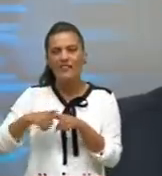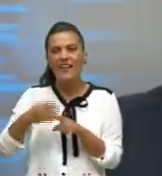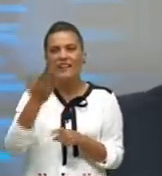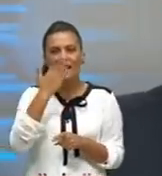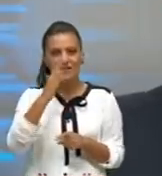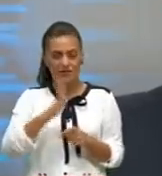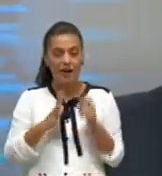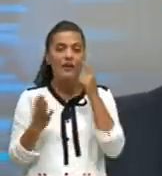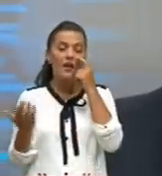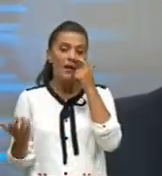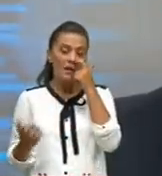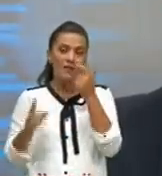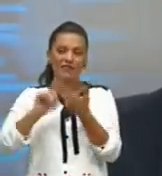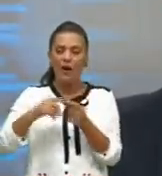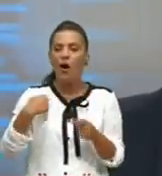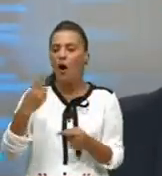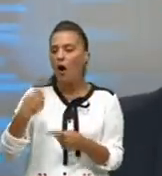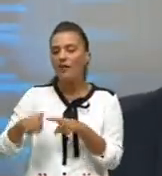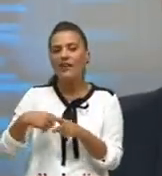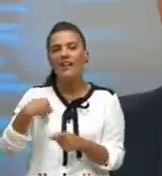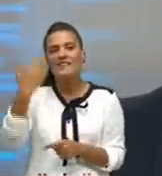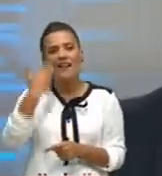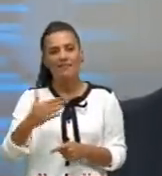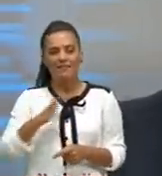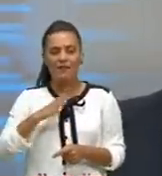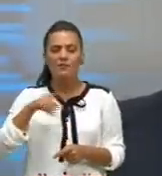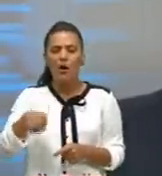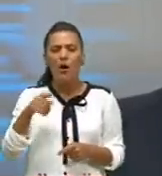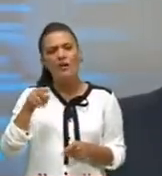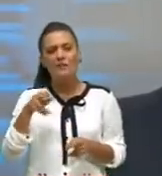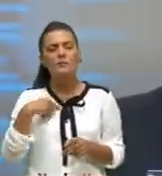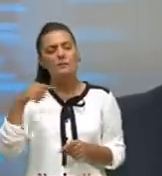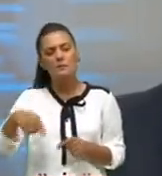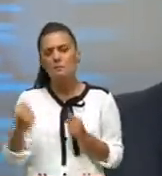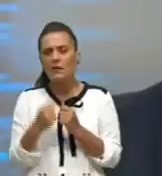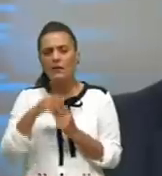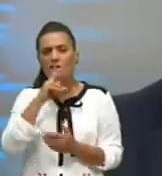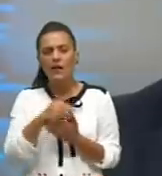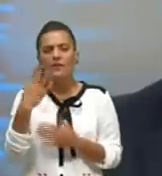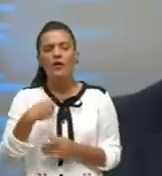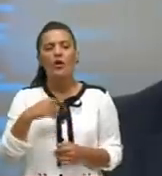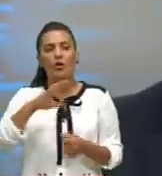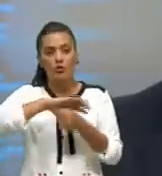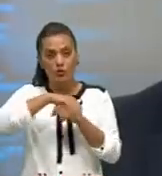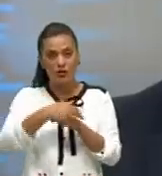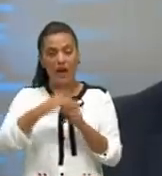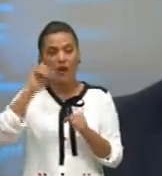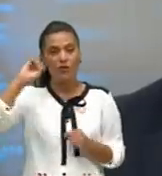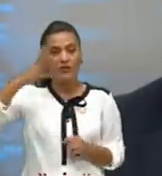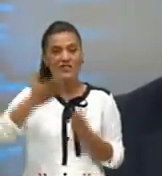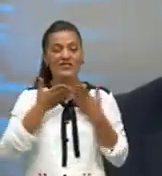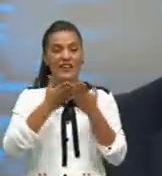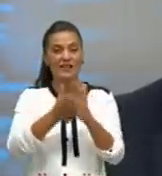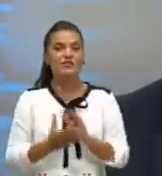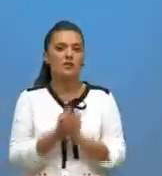vardı ve ortak zevklerimiz vardı. O şekilde başladık. Dünya Güneş Tekneleri Yarışması